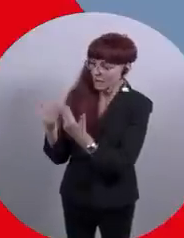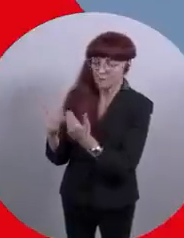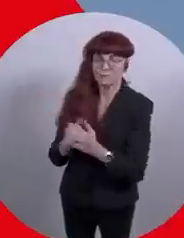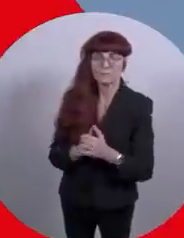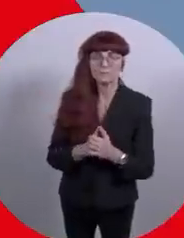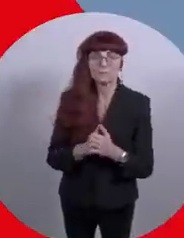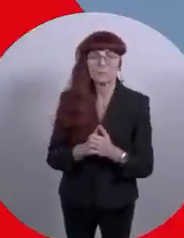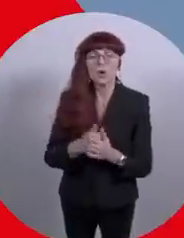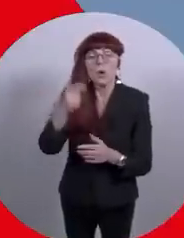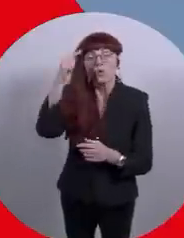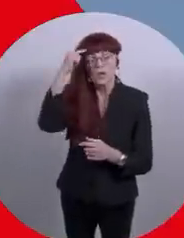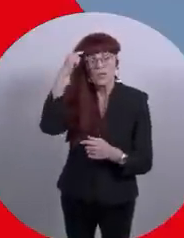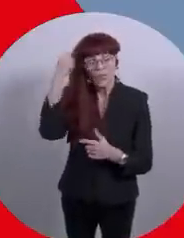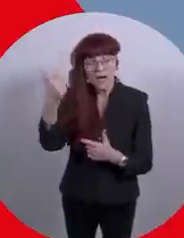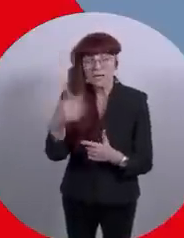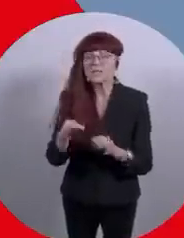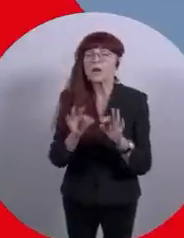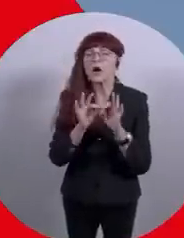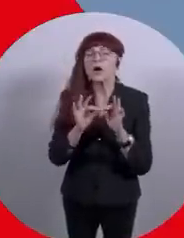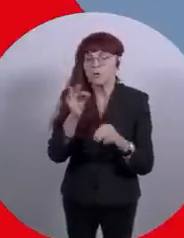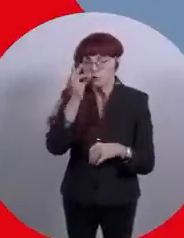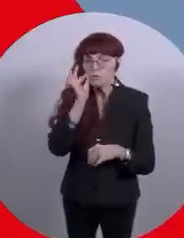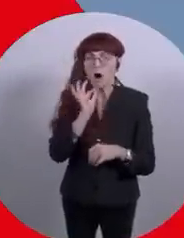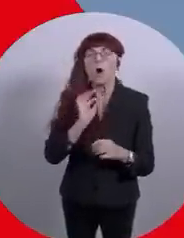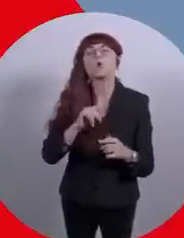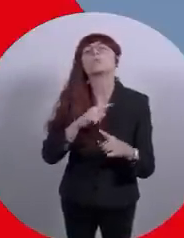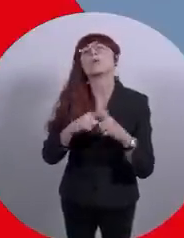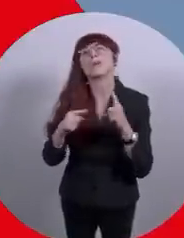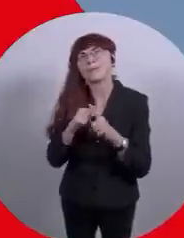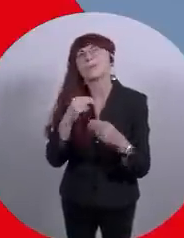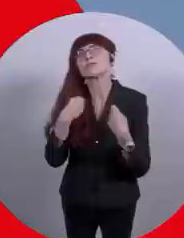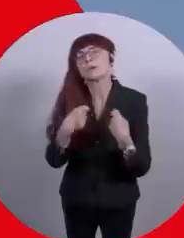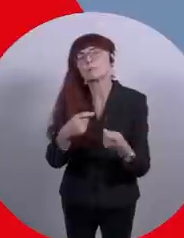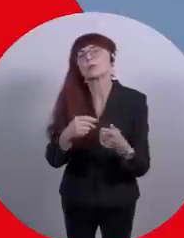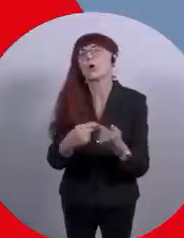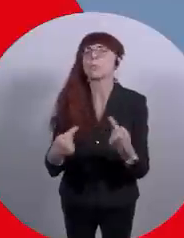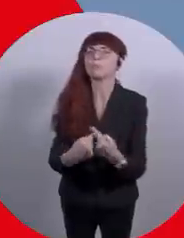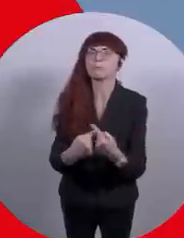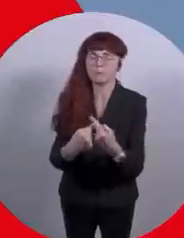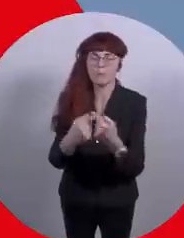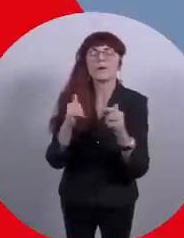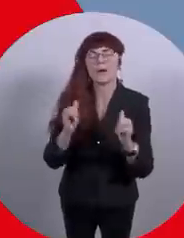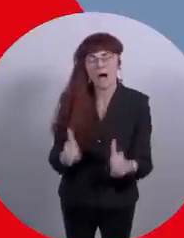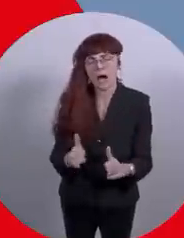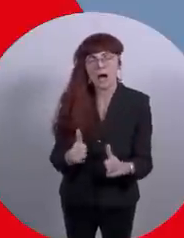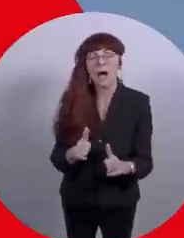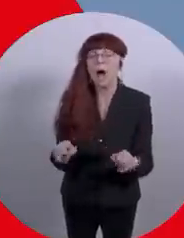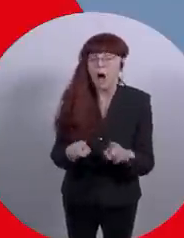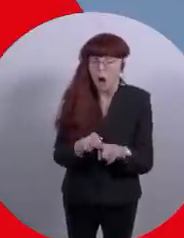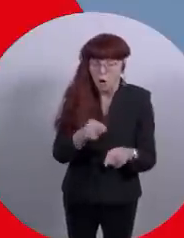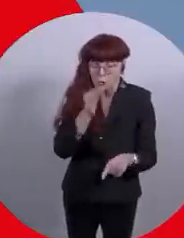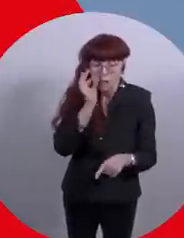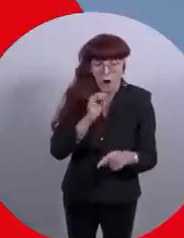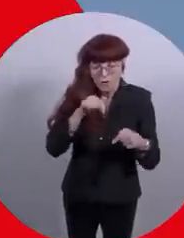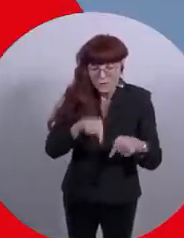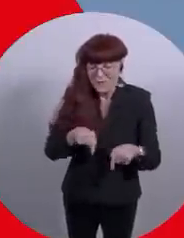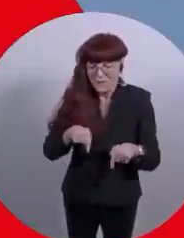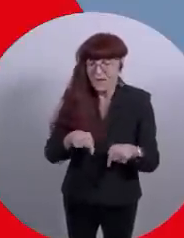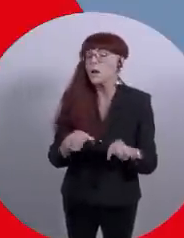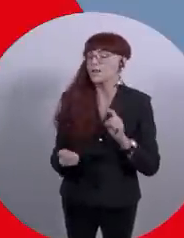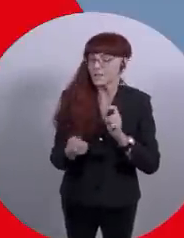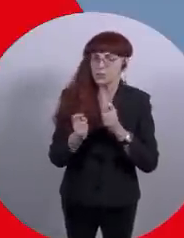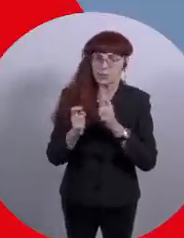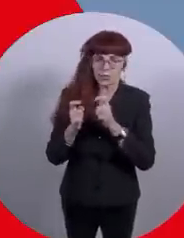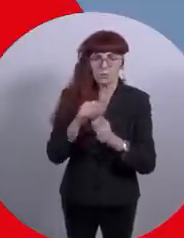und ich weiß dass es doch frauenpolitisch noch Fragen gibt die diskutiere viel mit unseren Frauen die auch da sind aber wisst was für mich